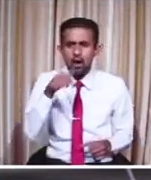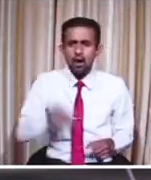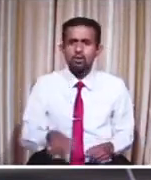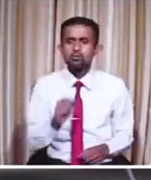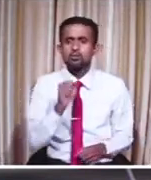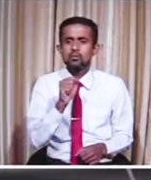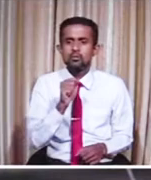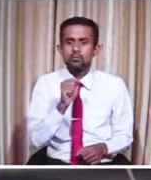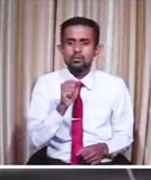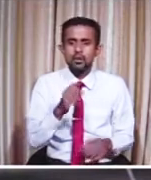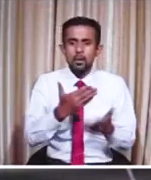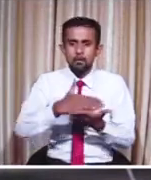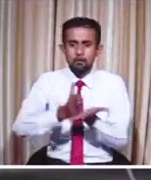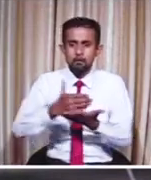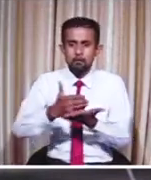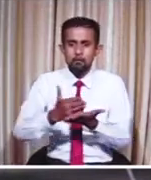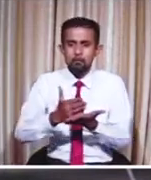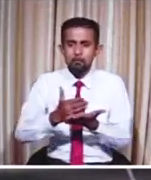kad,